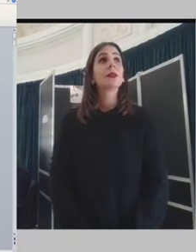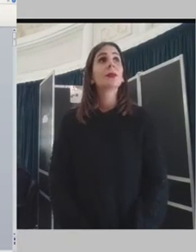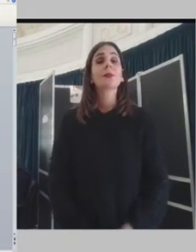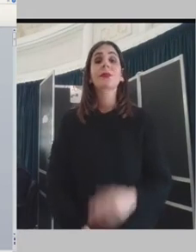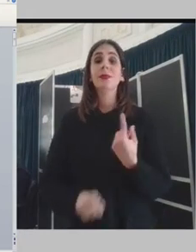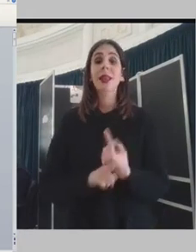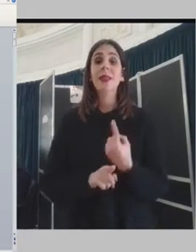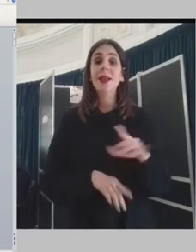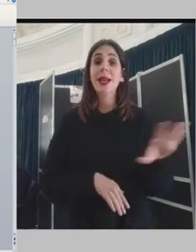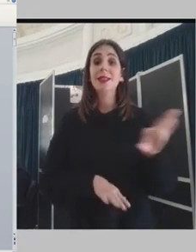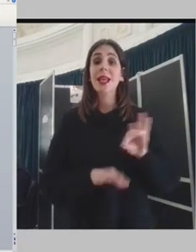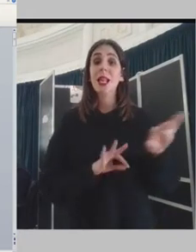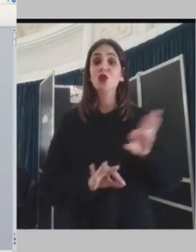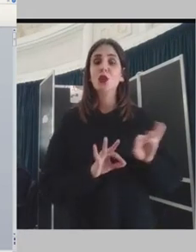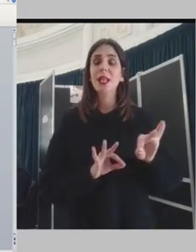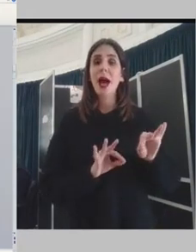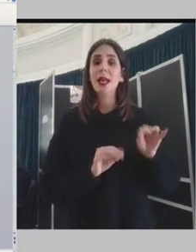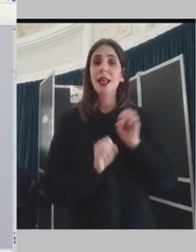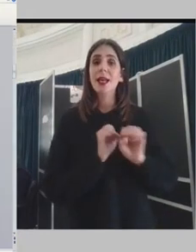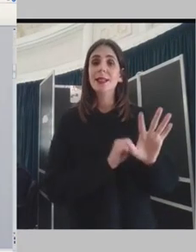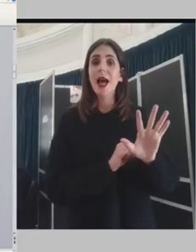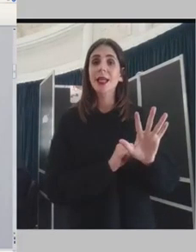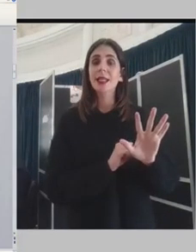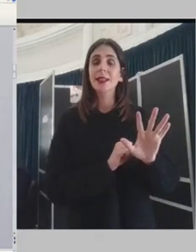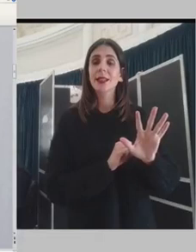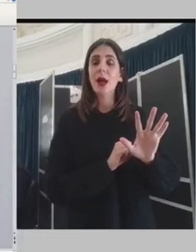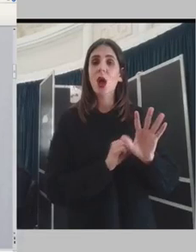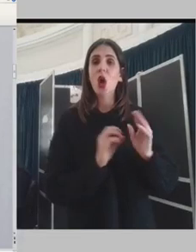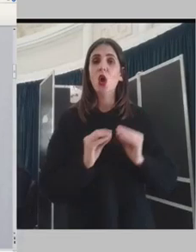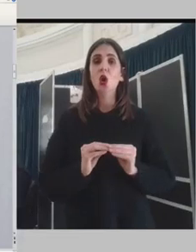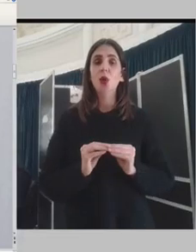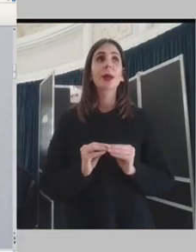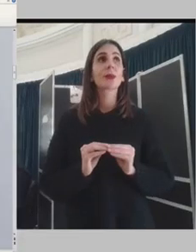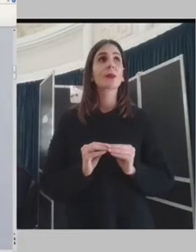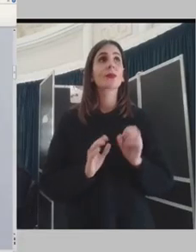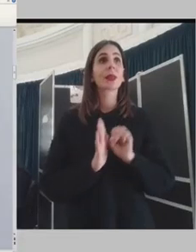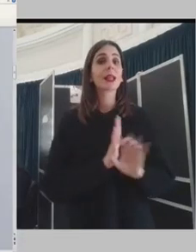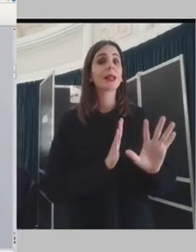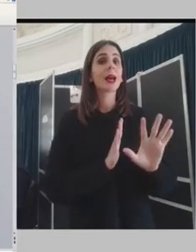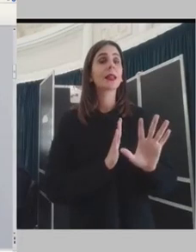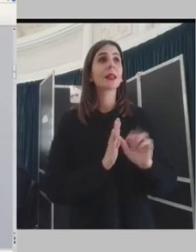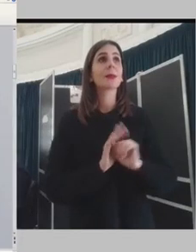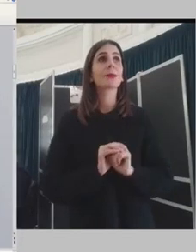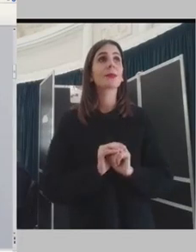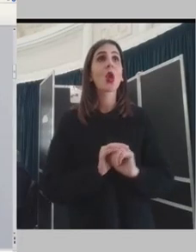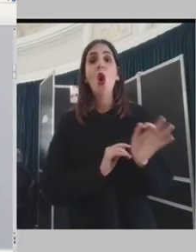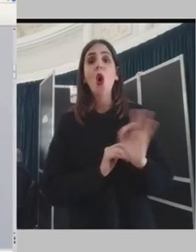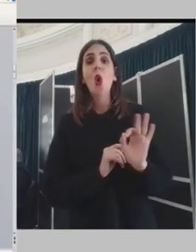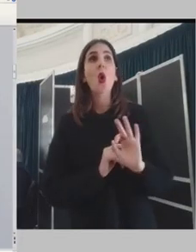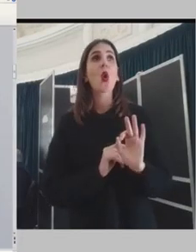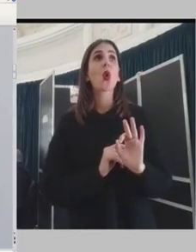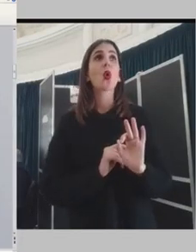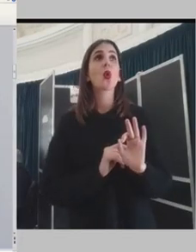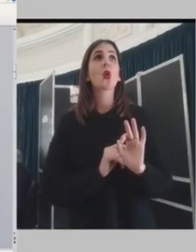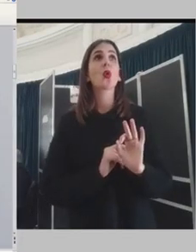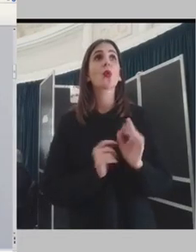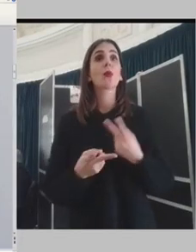deve selezionare la slide di cui sta parlando tramite, esatto, o col tasto così, giù allora. Del